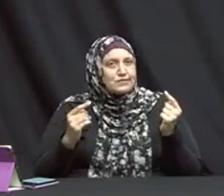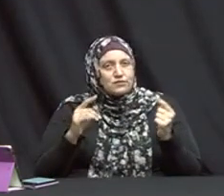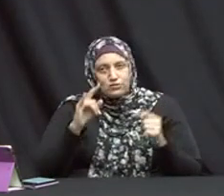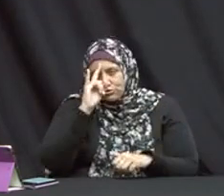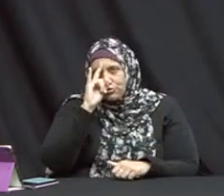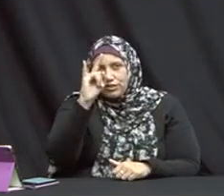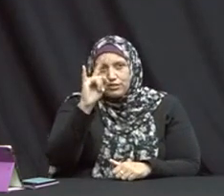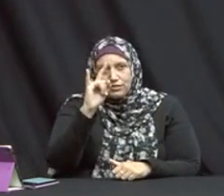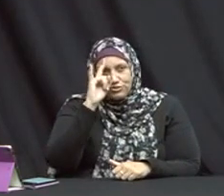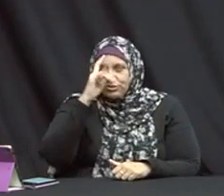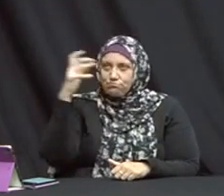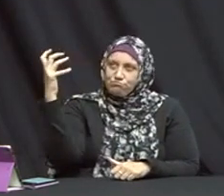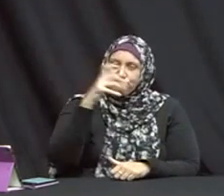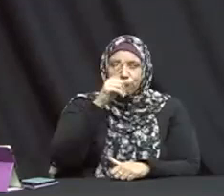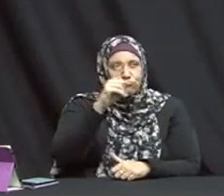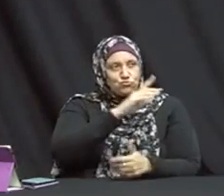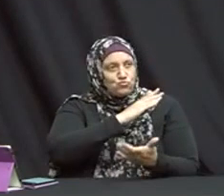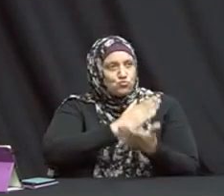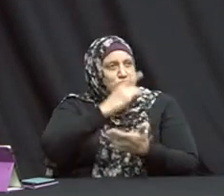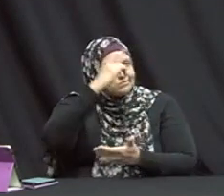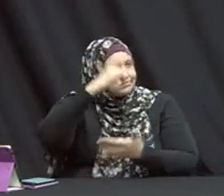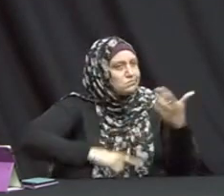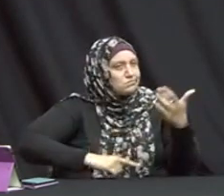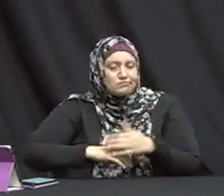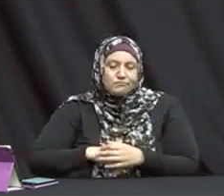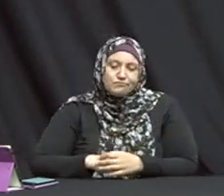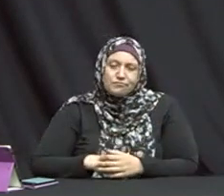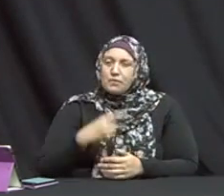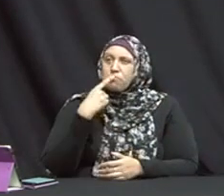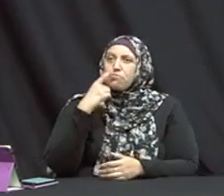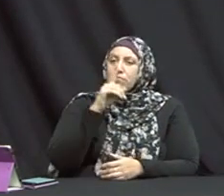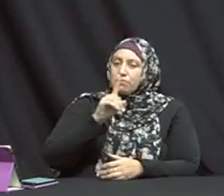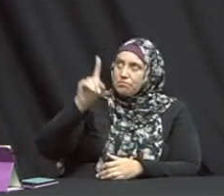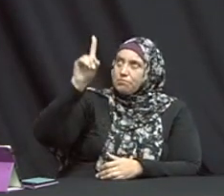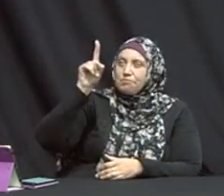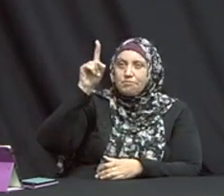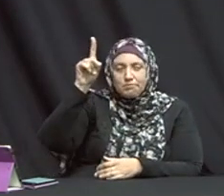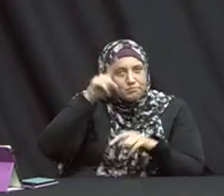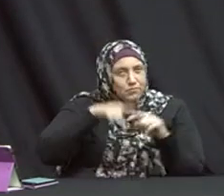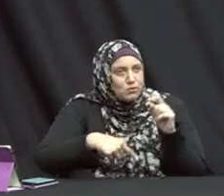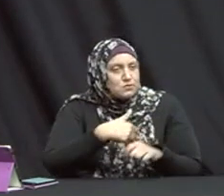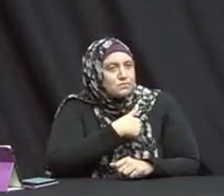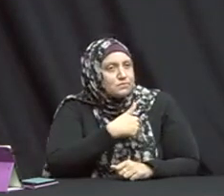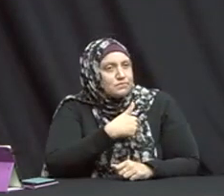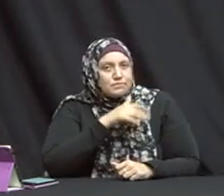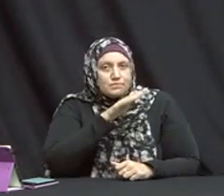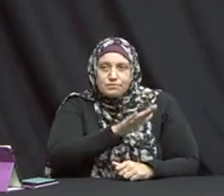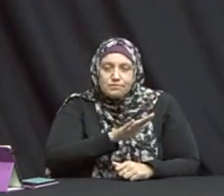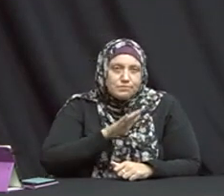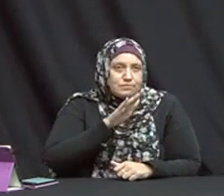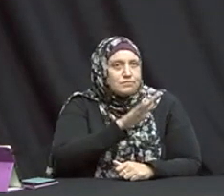الرجيم. بسم الله الرحمن